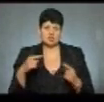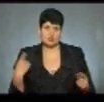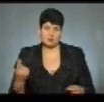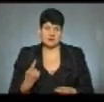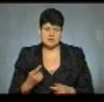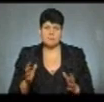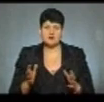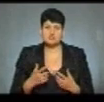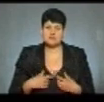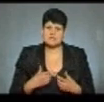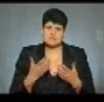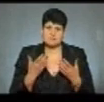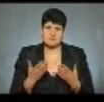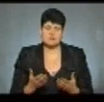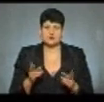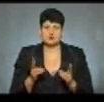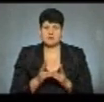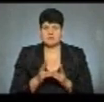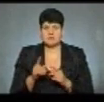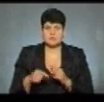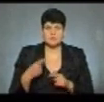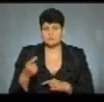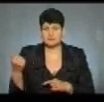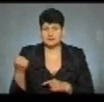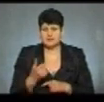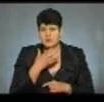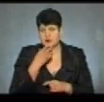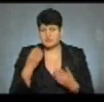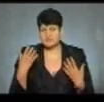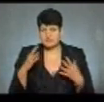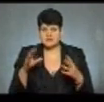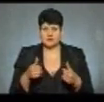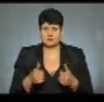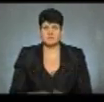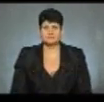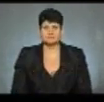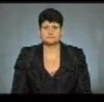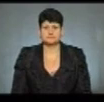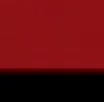Отож, бережіть себе. Зустрінемося наступного тижня. Гарних вихідних і все добре.